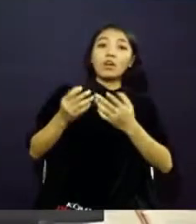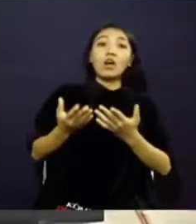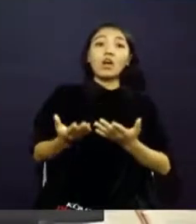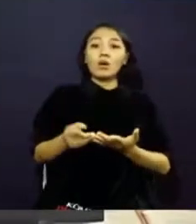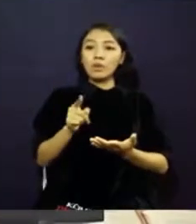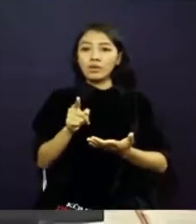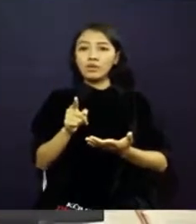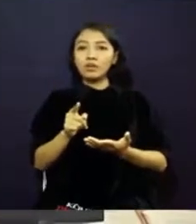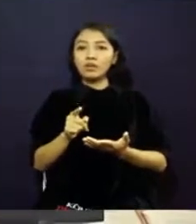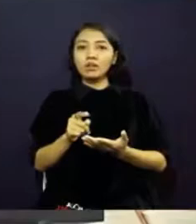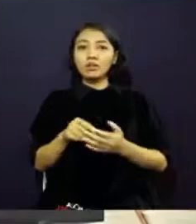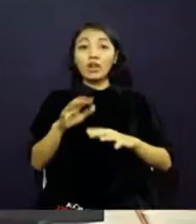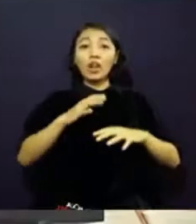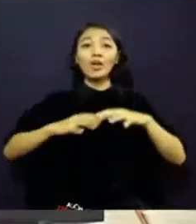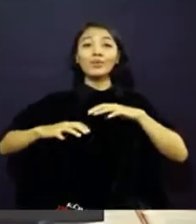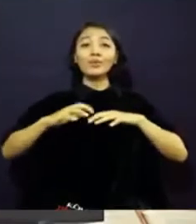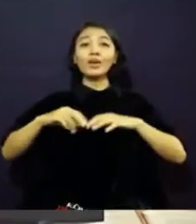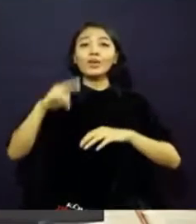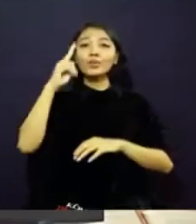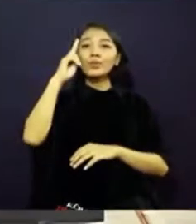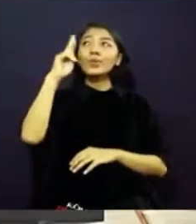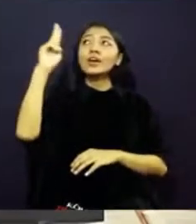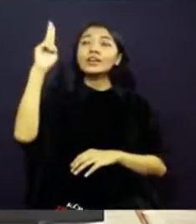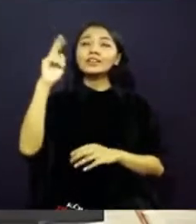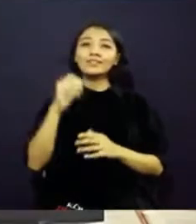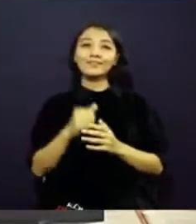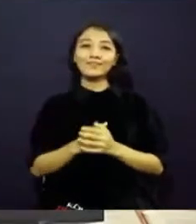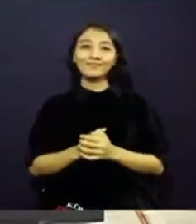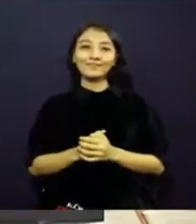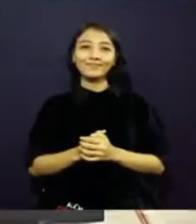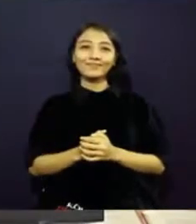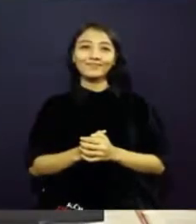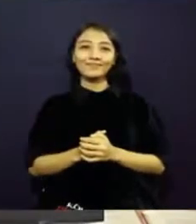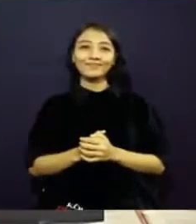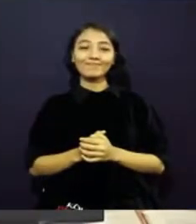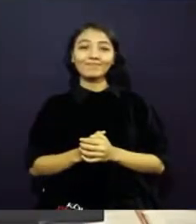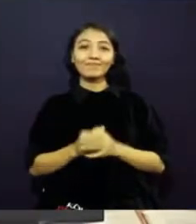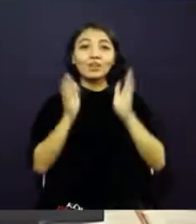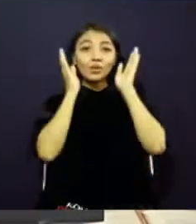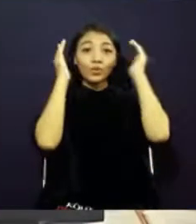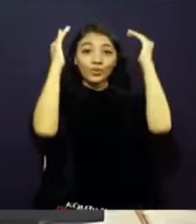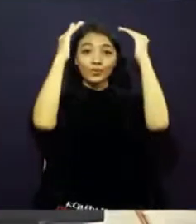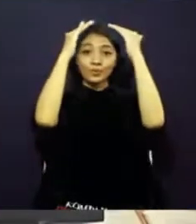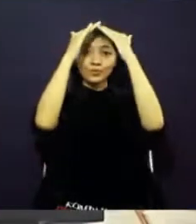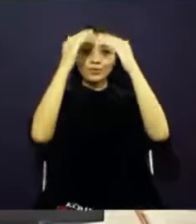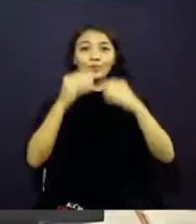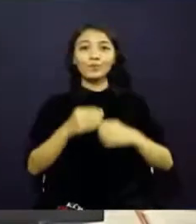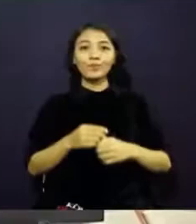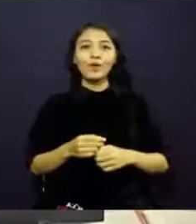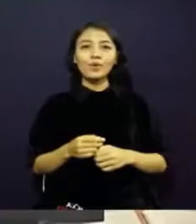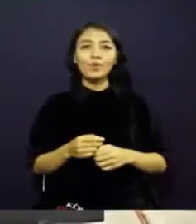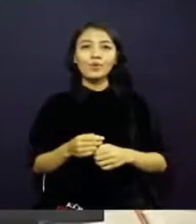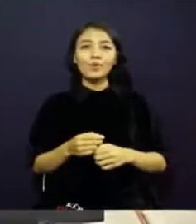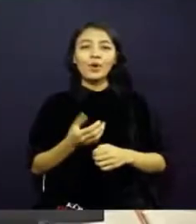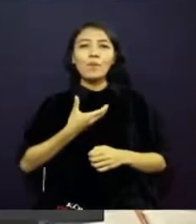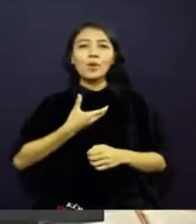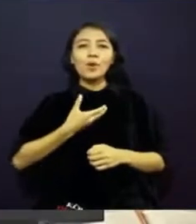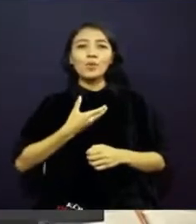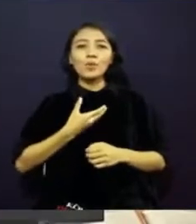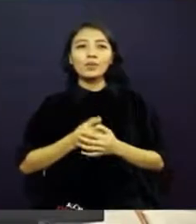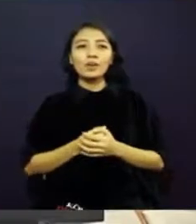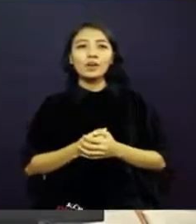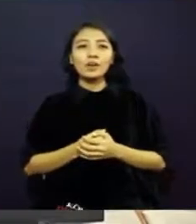Apa yang dilakukan oleh Allah Hai saya mau mempersempit perhatian kita